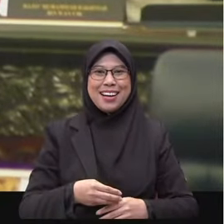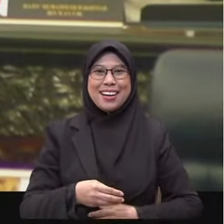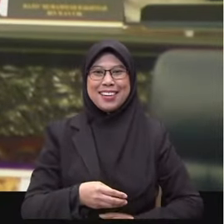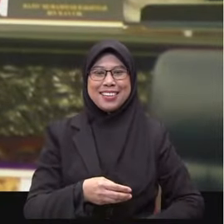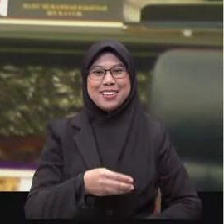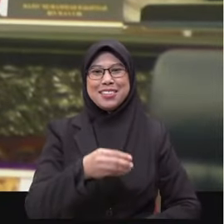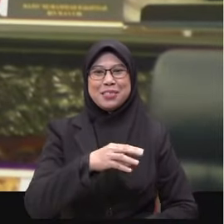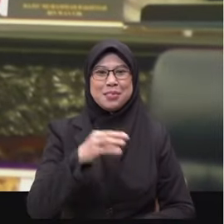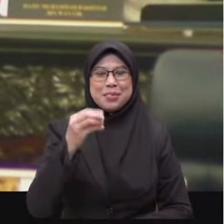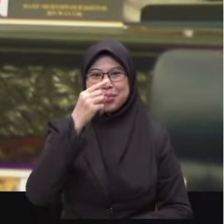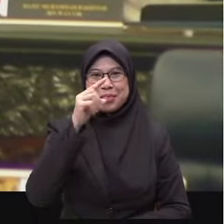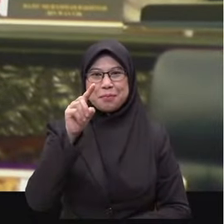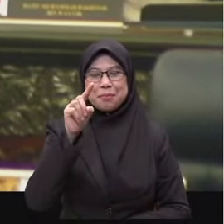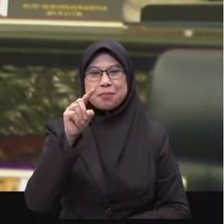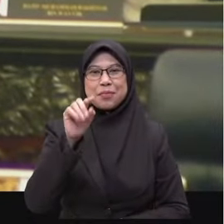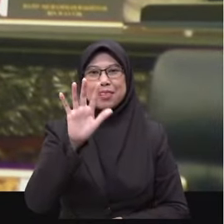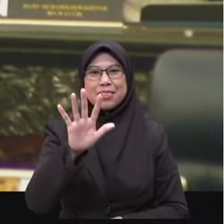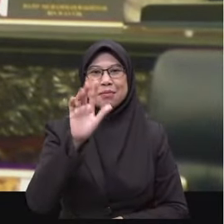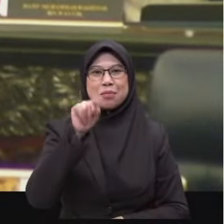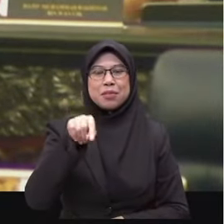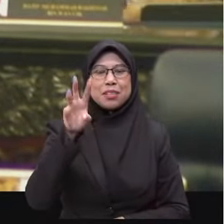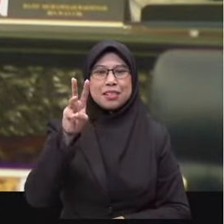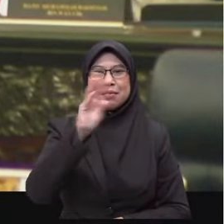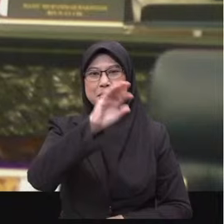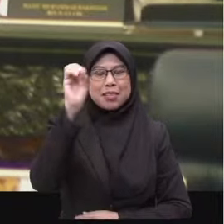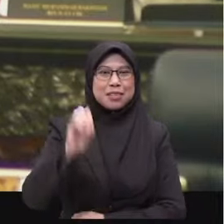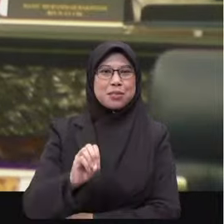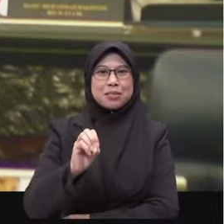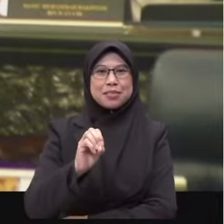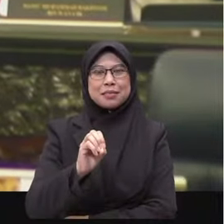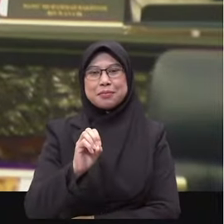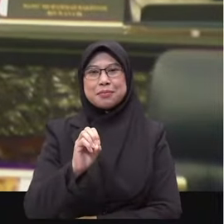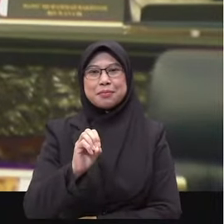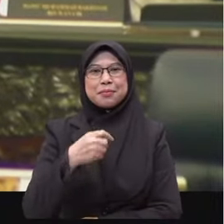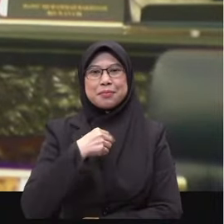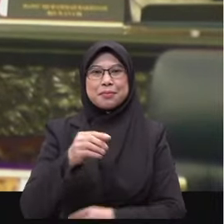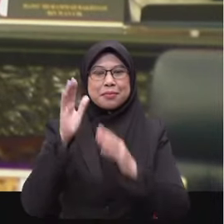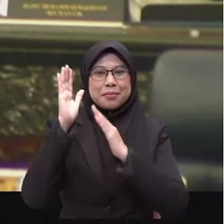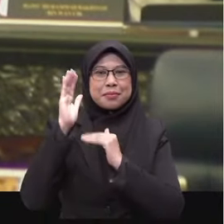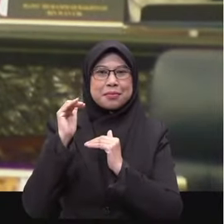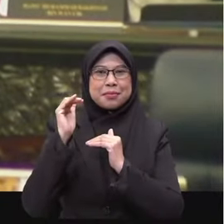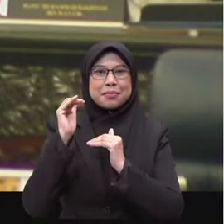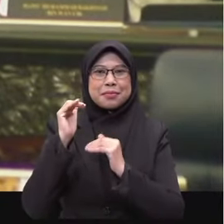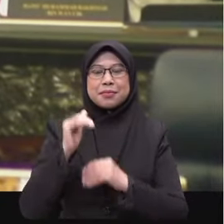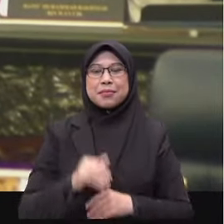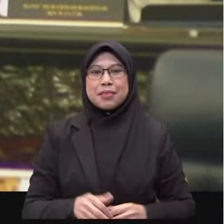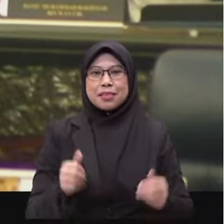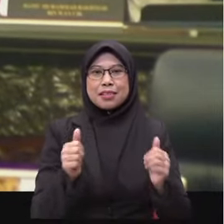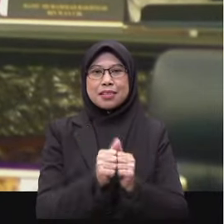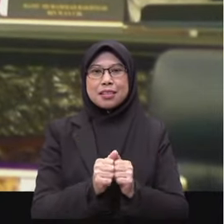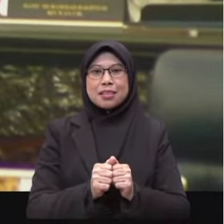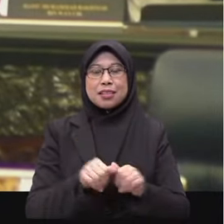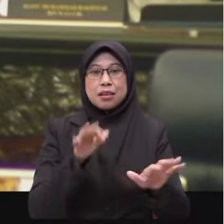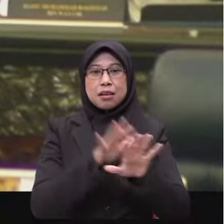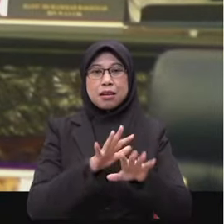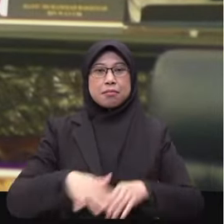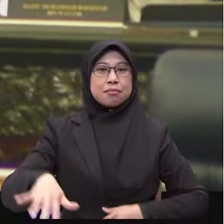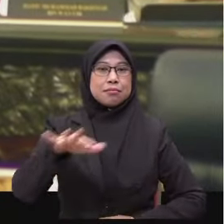3% daripada 5.6% saya berharap dengan